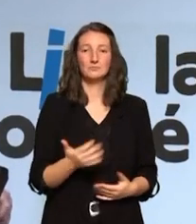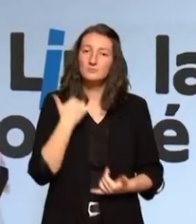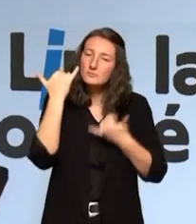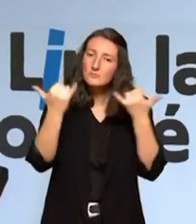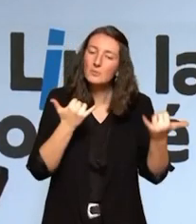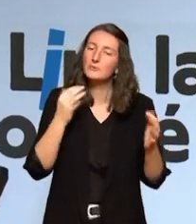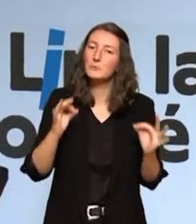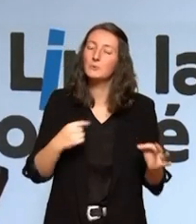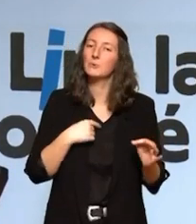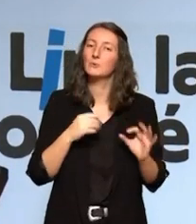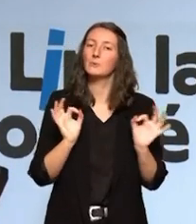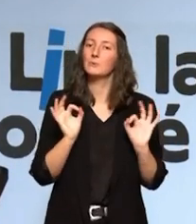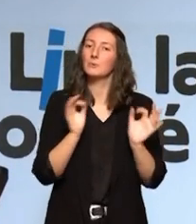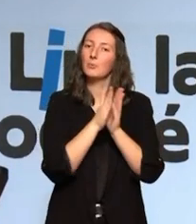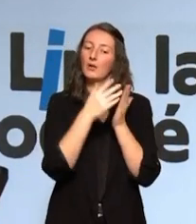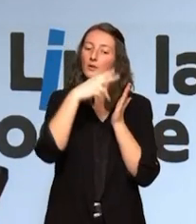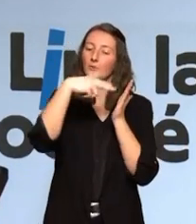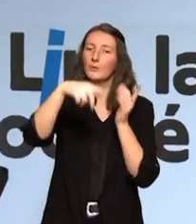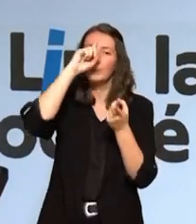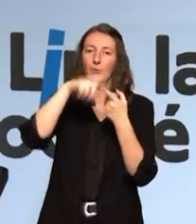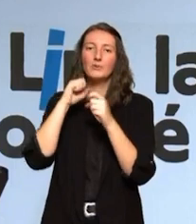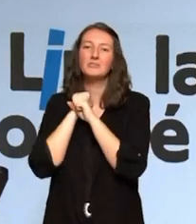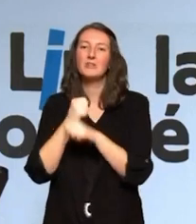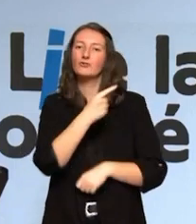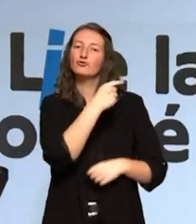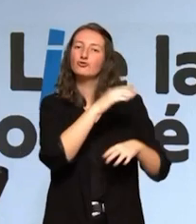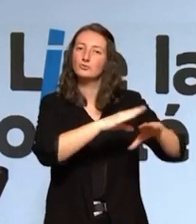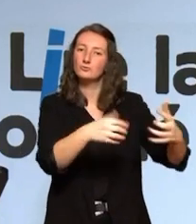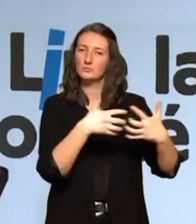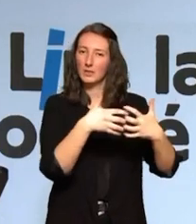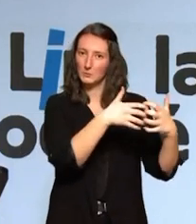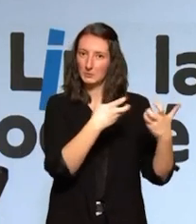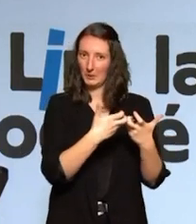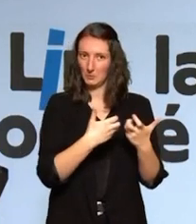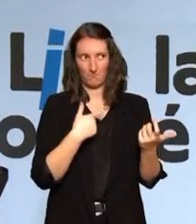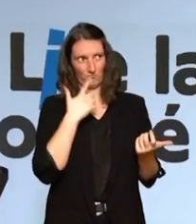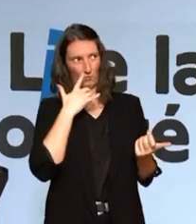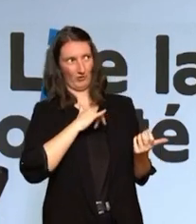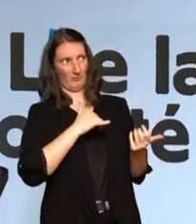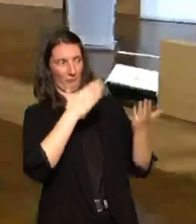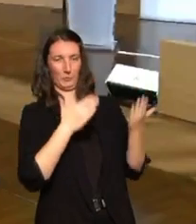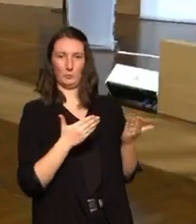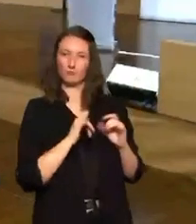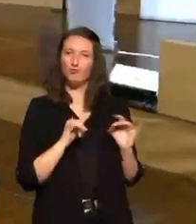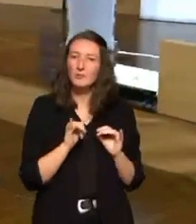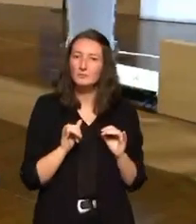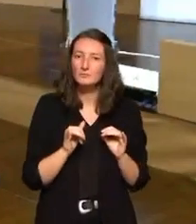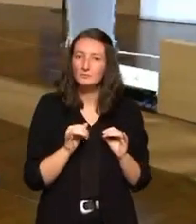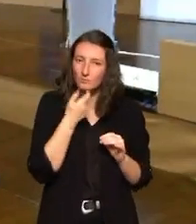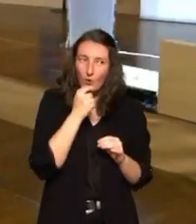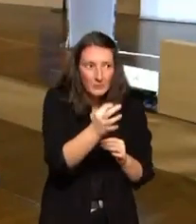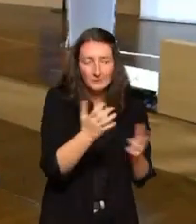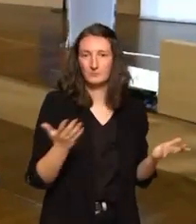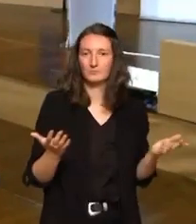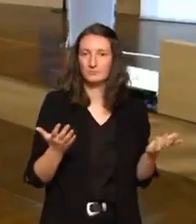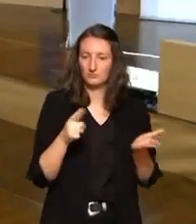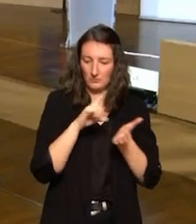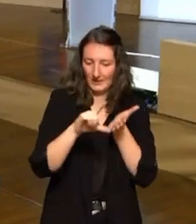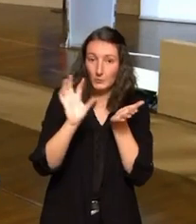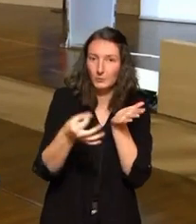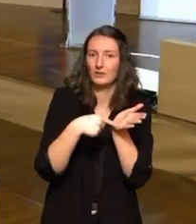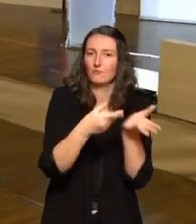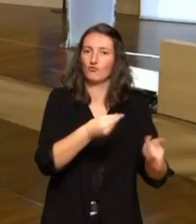États-Unis si je n'avais pas lu Faulkner ou lu Toni Morrison. Et personne ne m'y aurait jamais donné accès s'il n'y avait pas eu la littérature pour mettre des mots sur ces